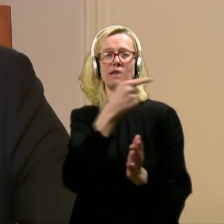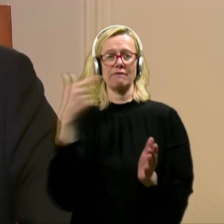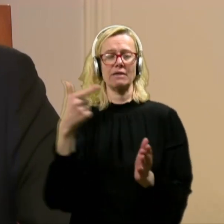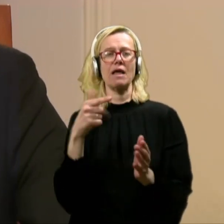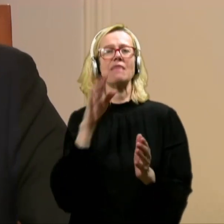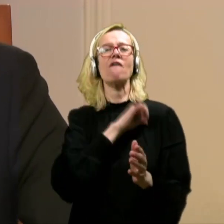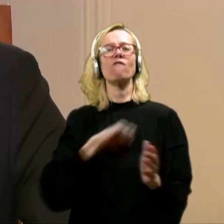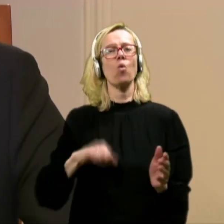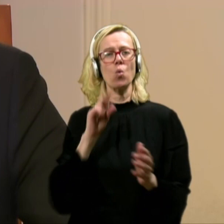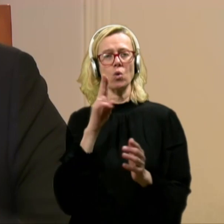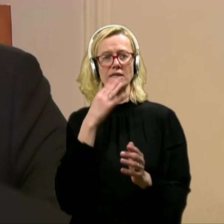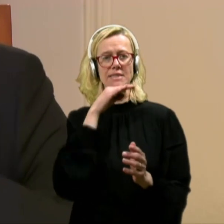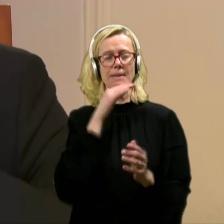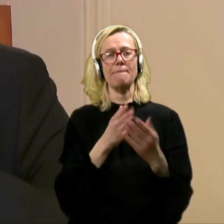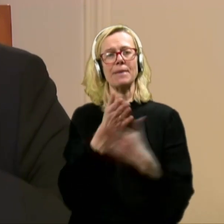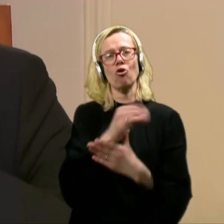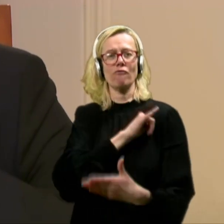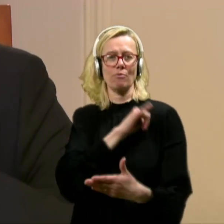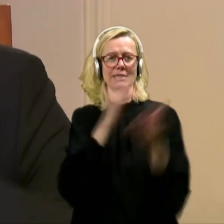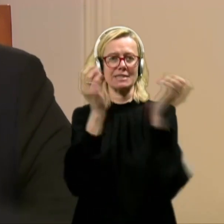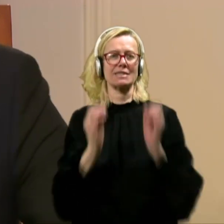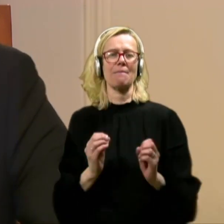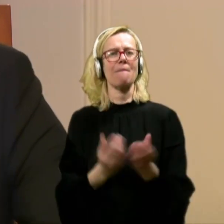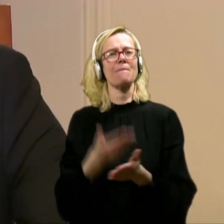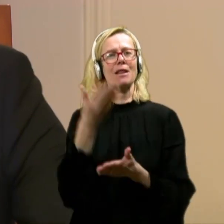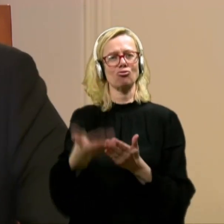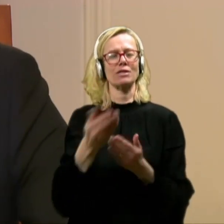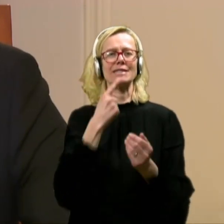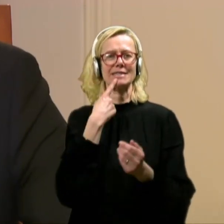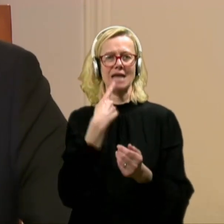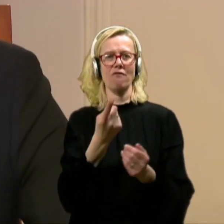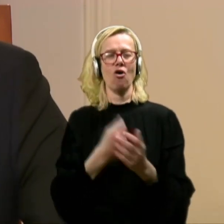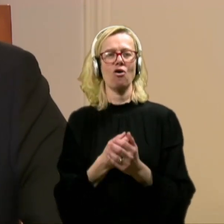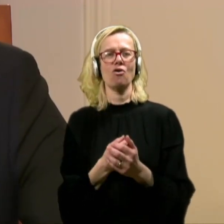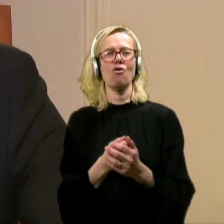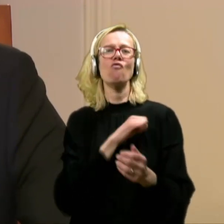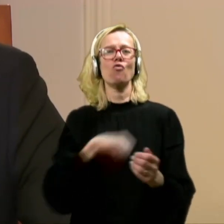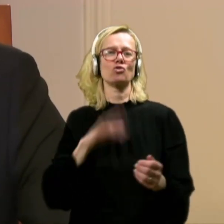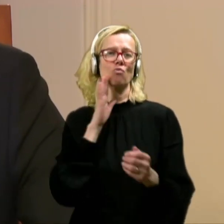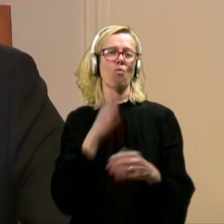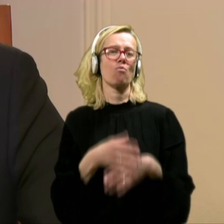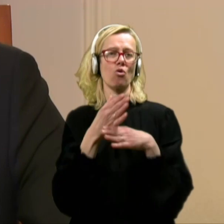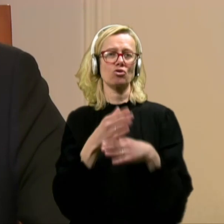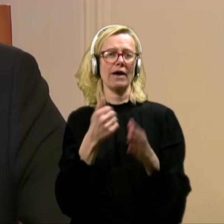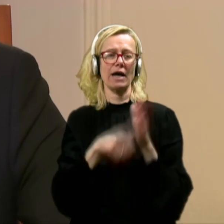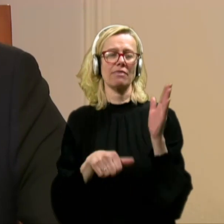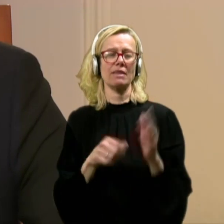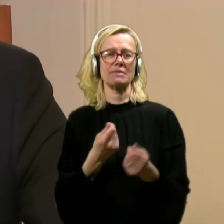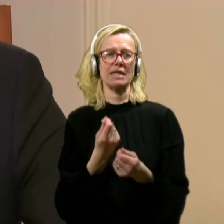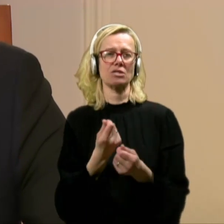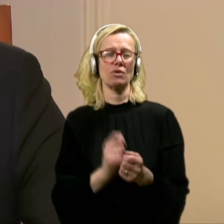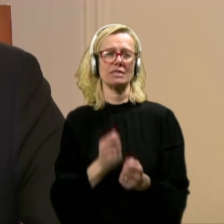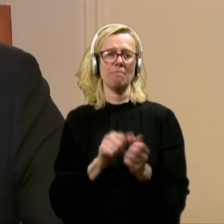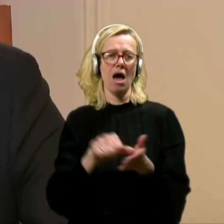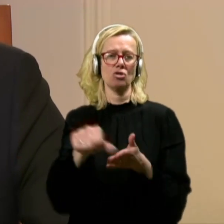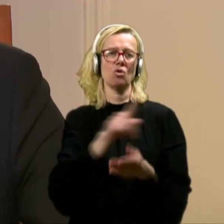31.3.2022 na FURS prek informacijskega sistema predložiti izjavo. FURS bo pomoč v enkratnem znesku